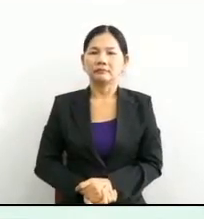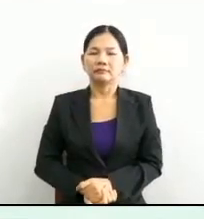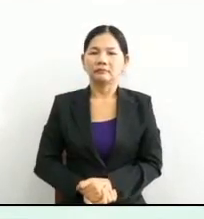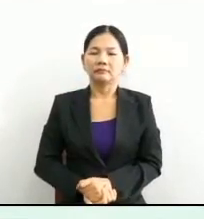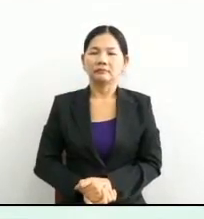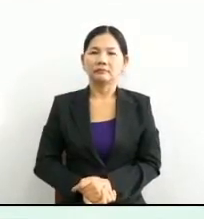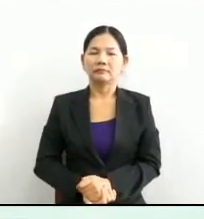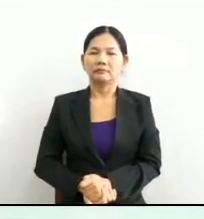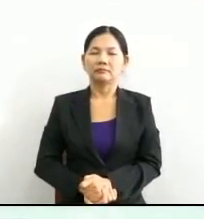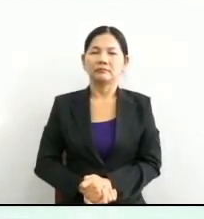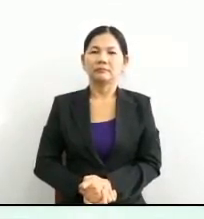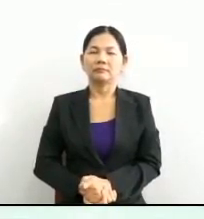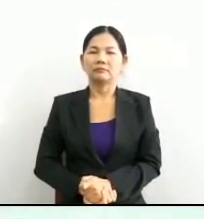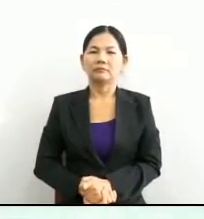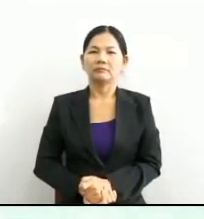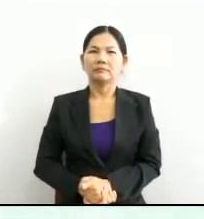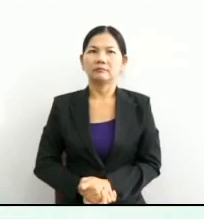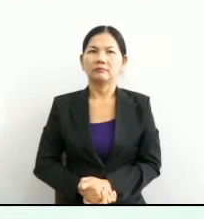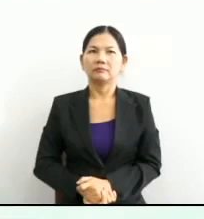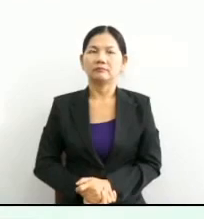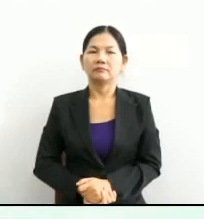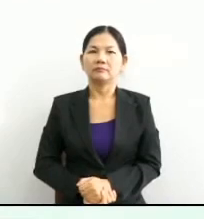to tài ấy hả